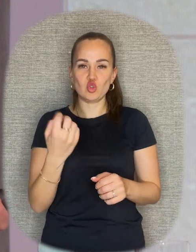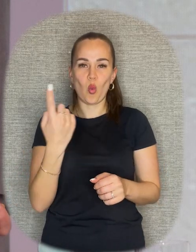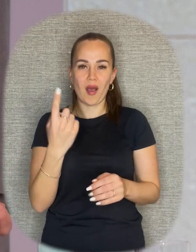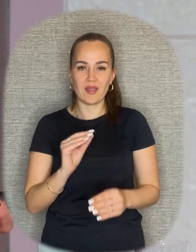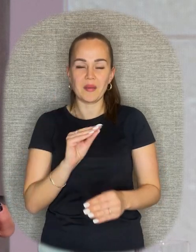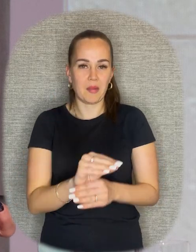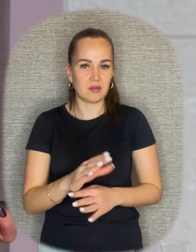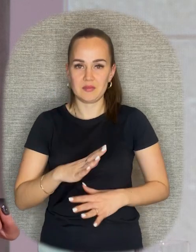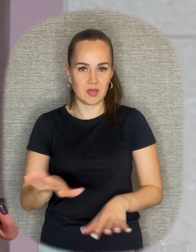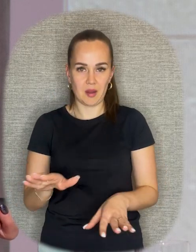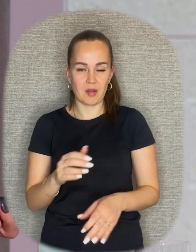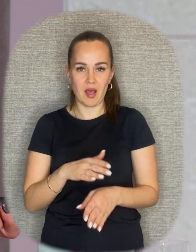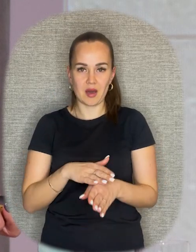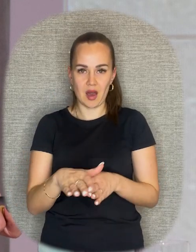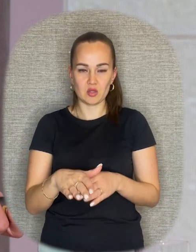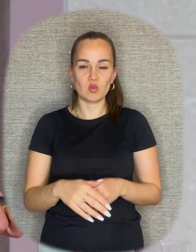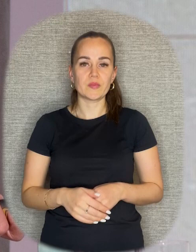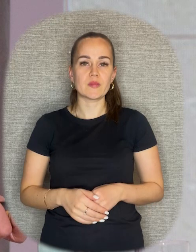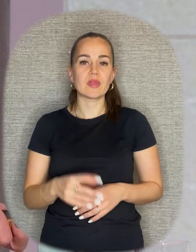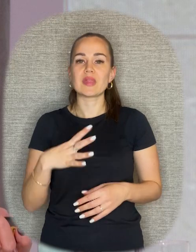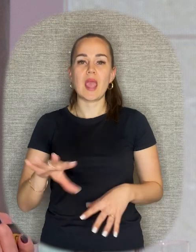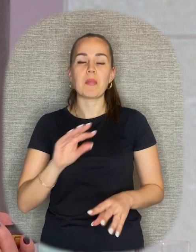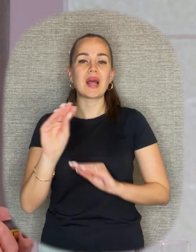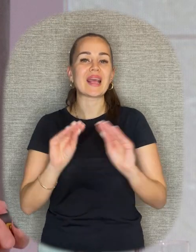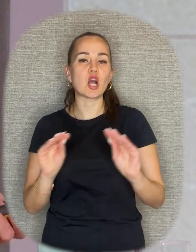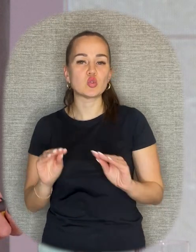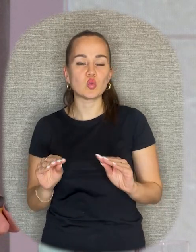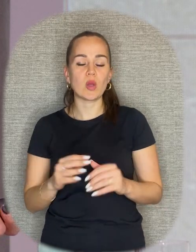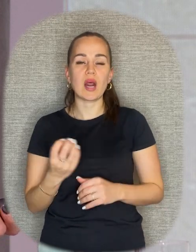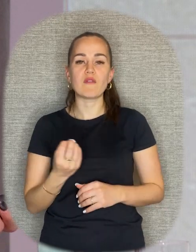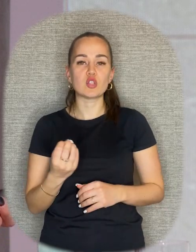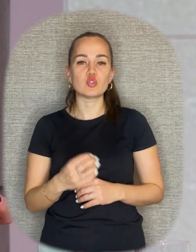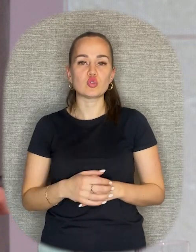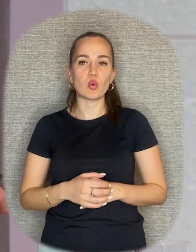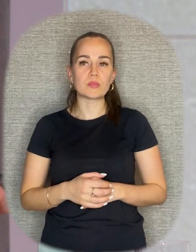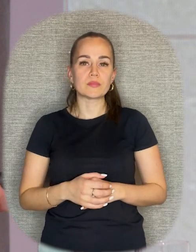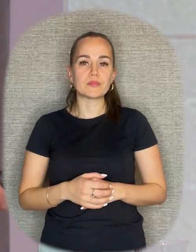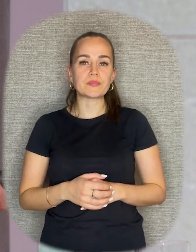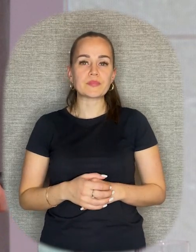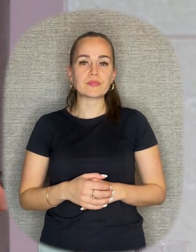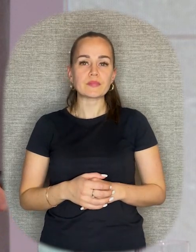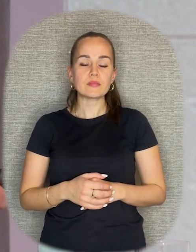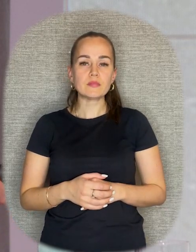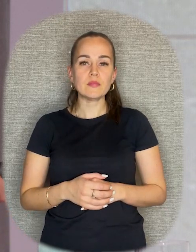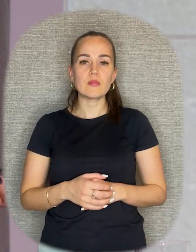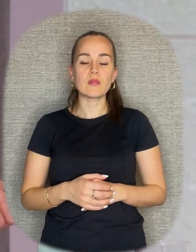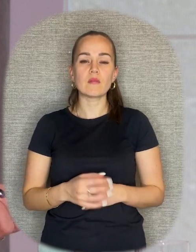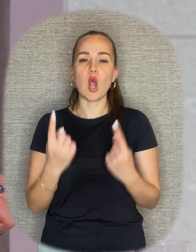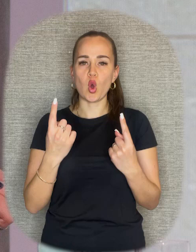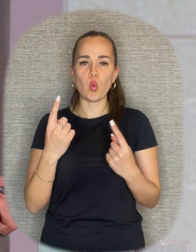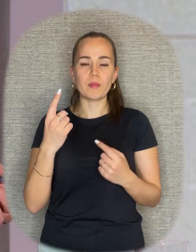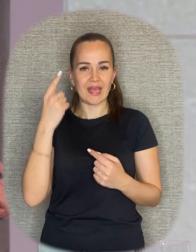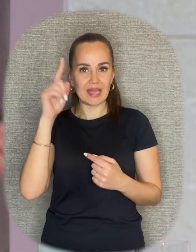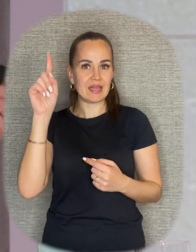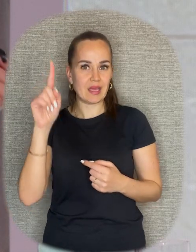было не было организована площадь у Смольного ещё одна площадь не